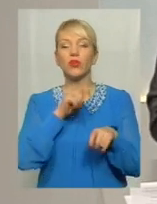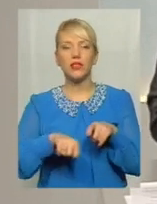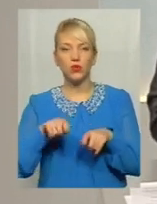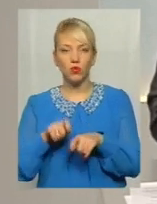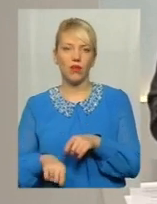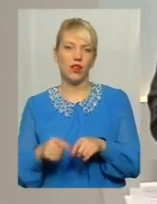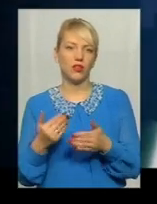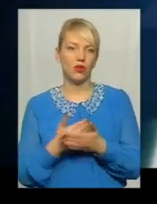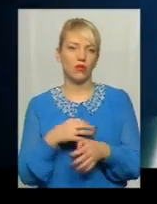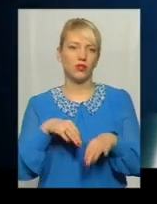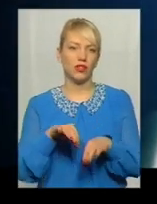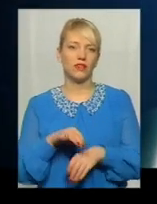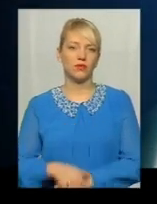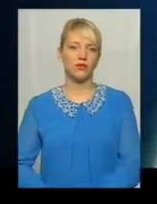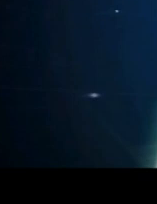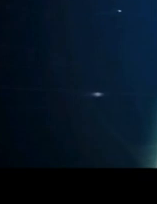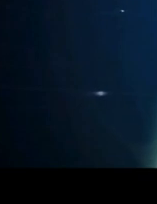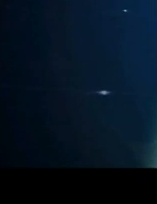мережу Хмельницького. Прошу.